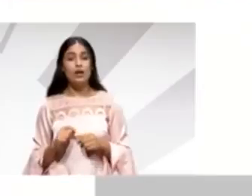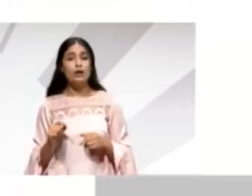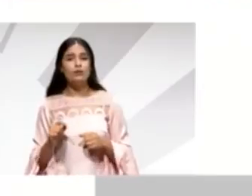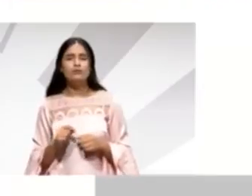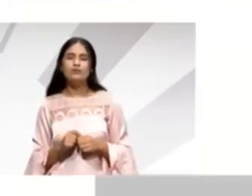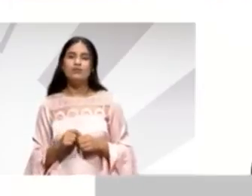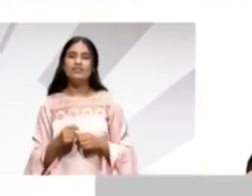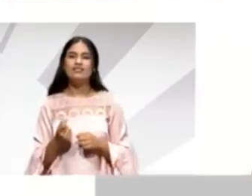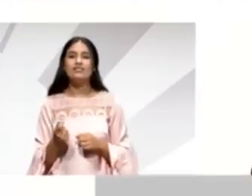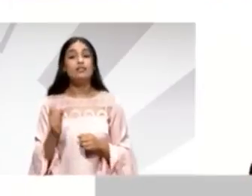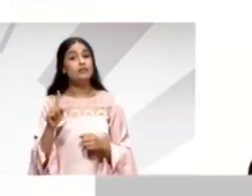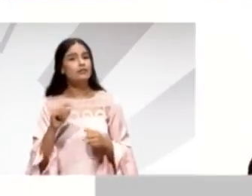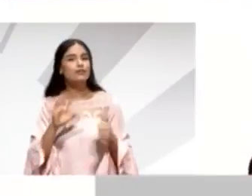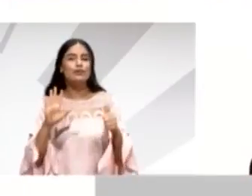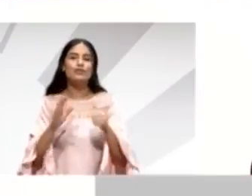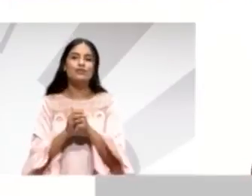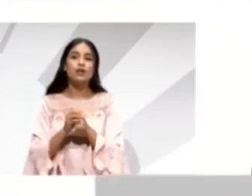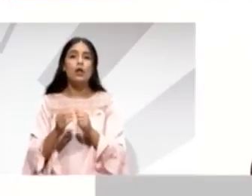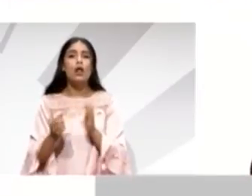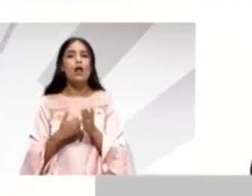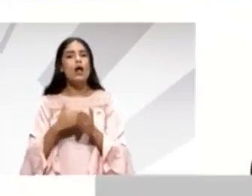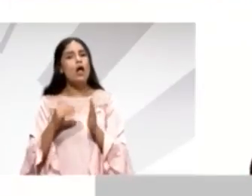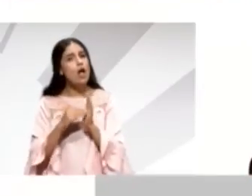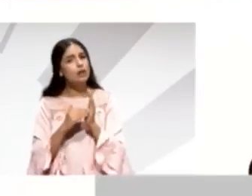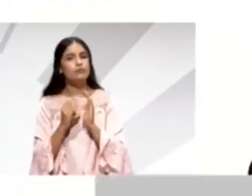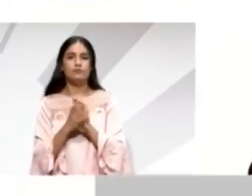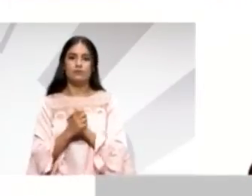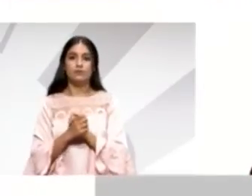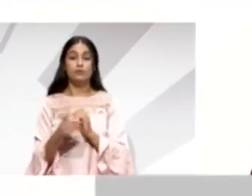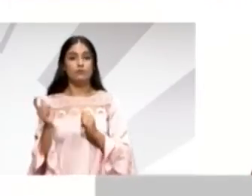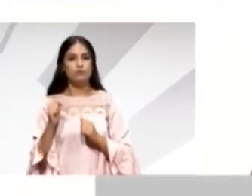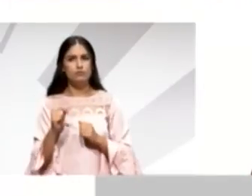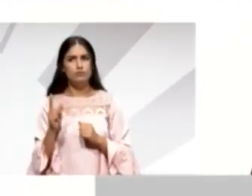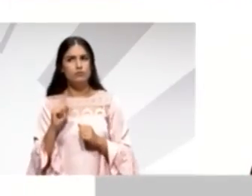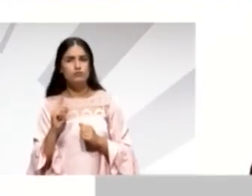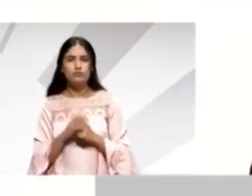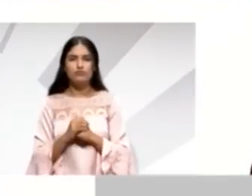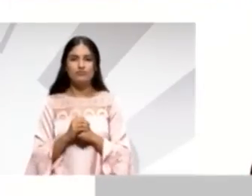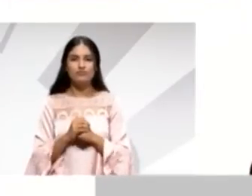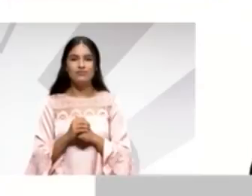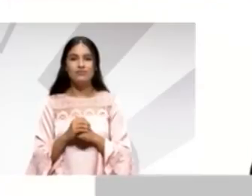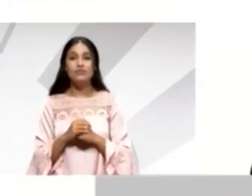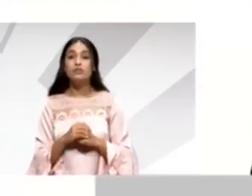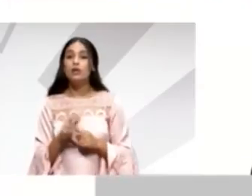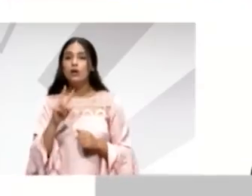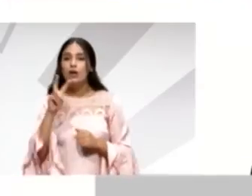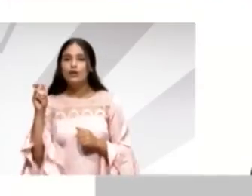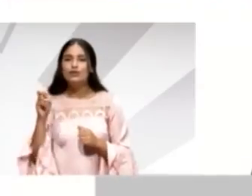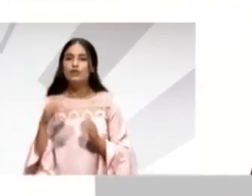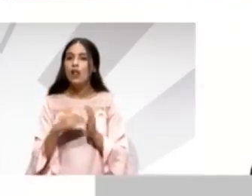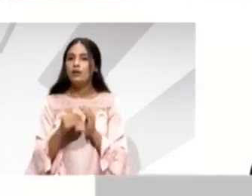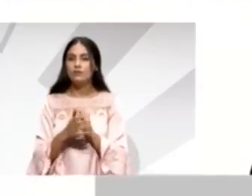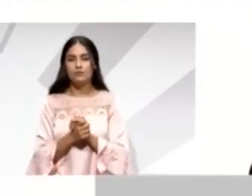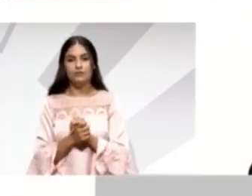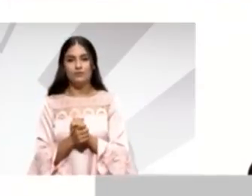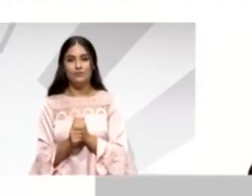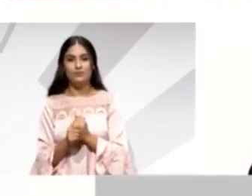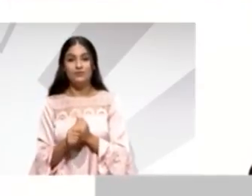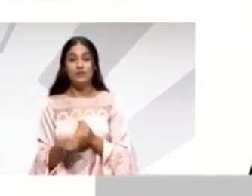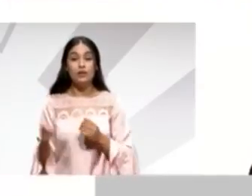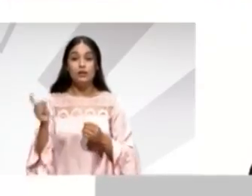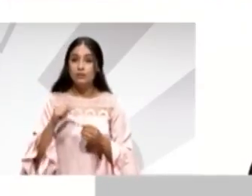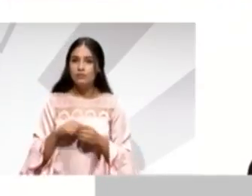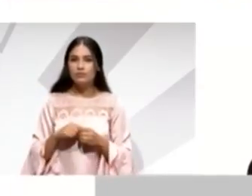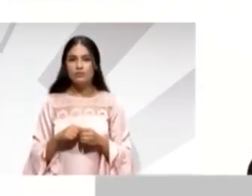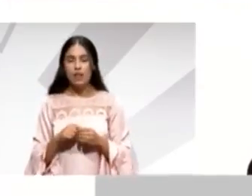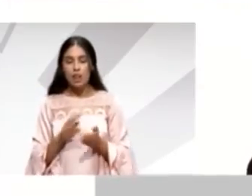اه عدد شعرات هي عشرين الف في الفلاح لابد من تسويه وضعيه اراضي اه الاراضي الفلاحيه لابد